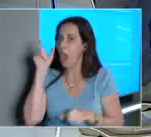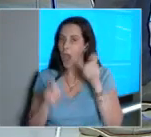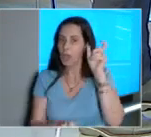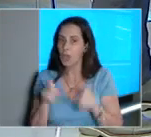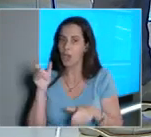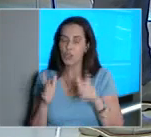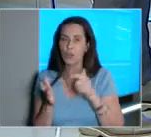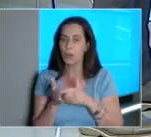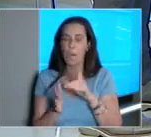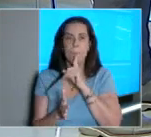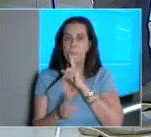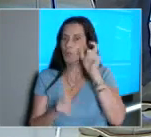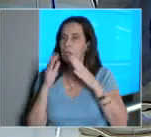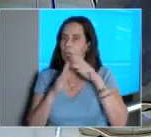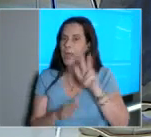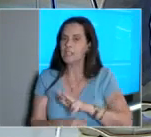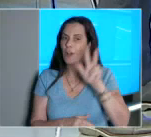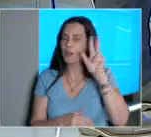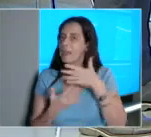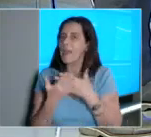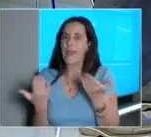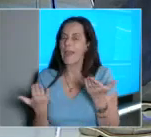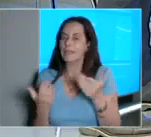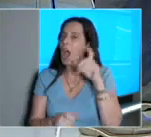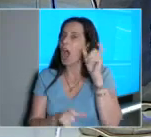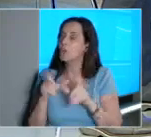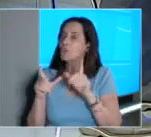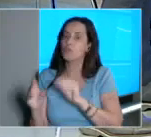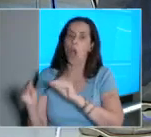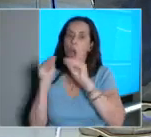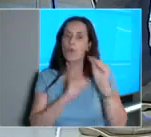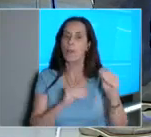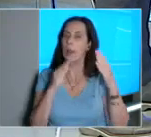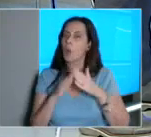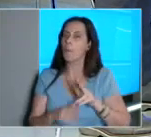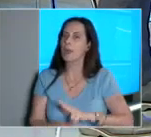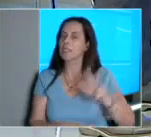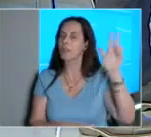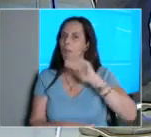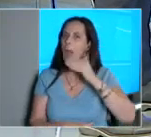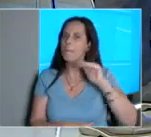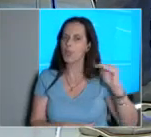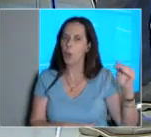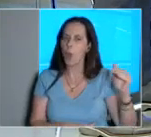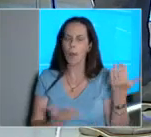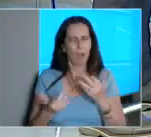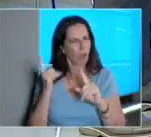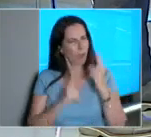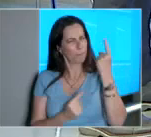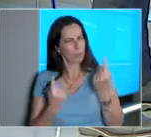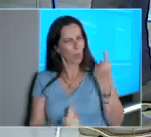אוכלוסייה מאוד מאוד דלילה. אין תנועה של אזרחים שבאים לשבת וליישב את רמת הגולן. אז מה קרה